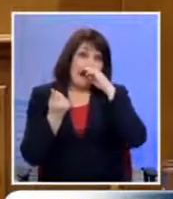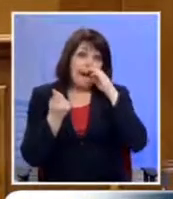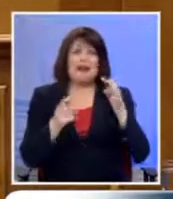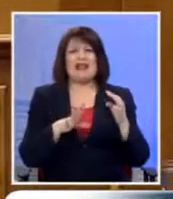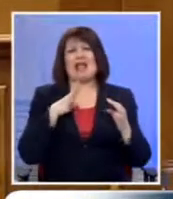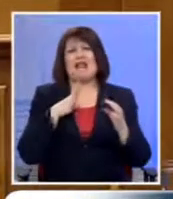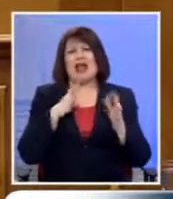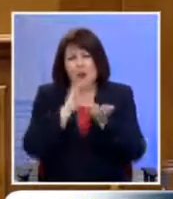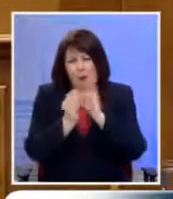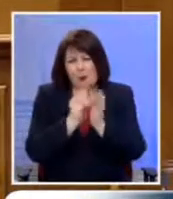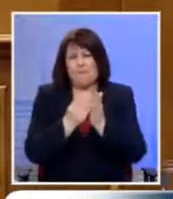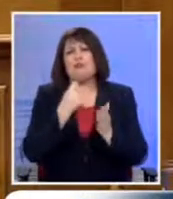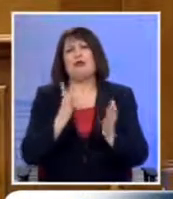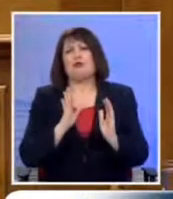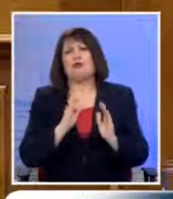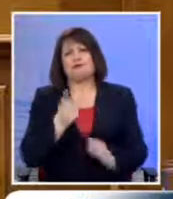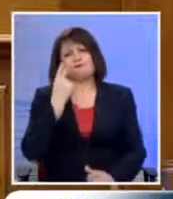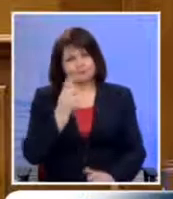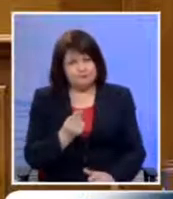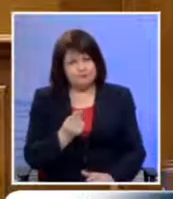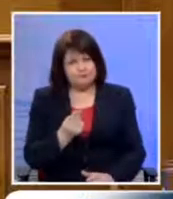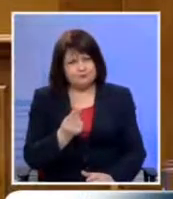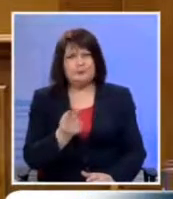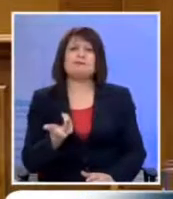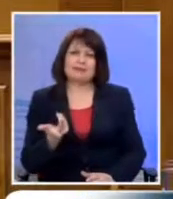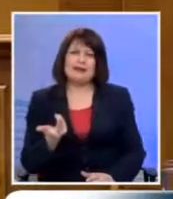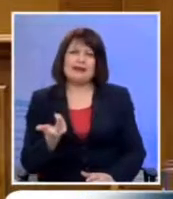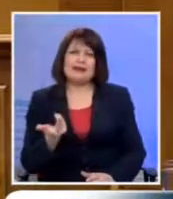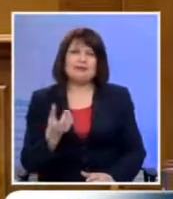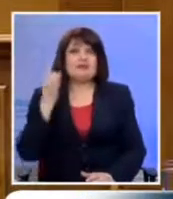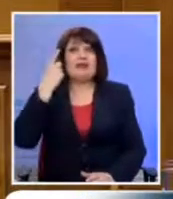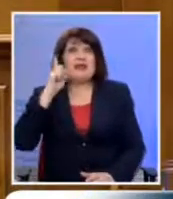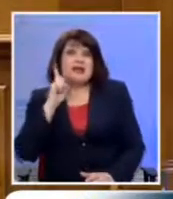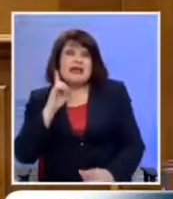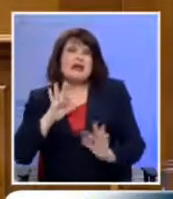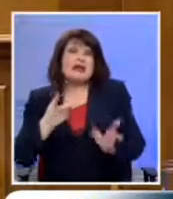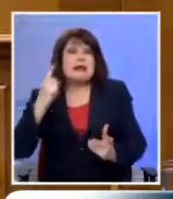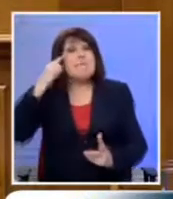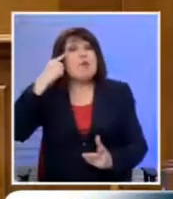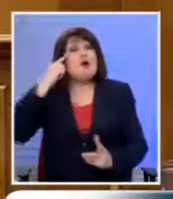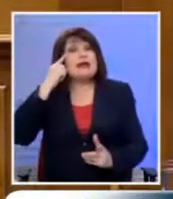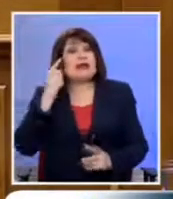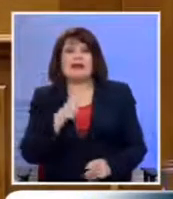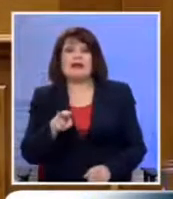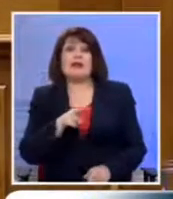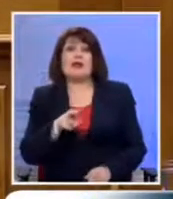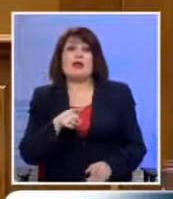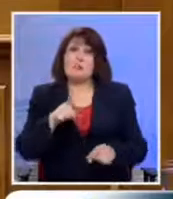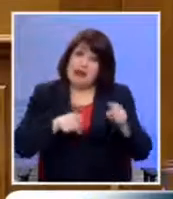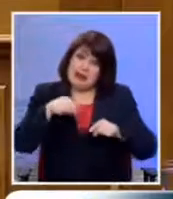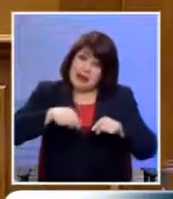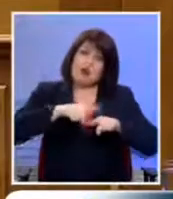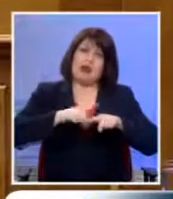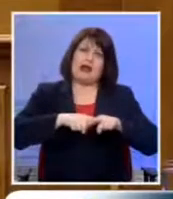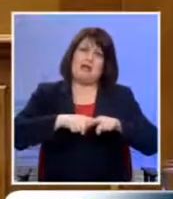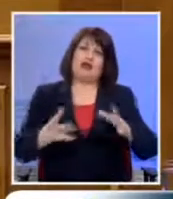σε συνωμοσία, πάντως φαίνεται ότι συνέπραξαν από άγνοια ή από δόλο δυνάμεις μέσα από την Ελλάδα για να